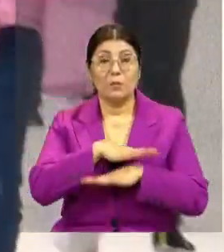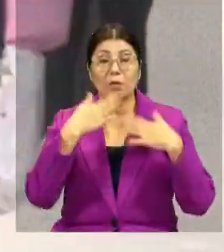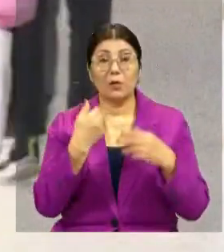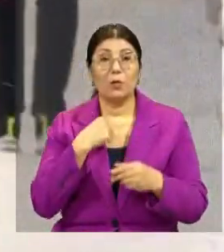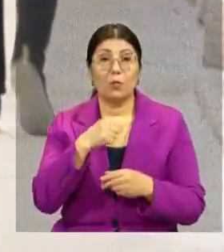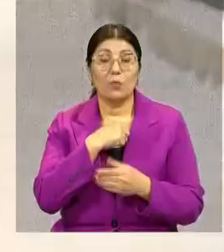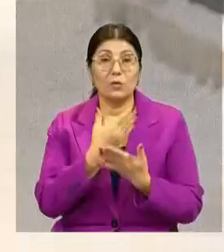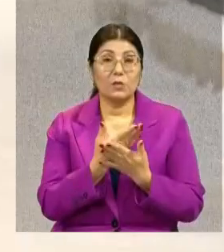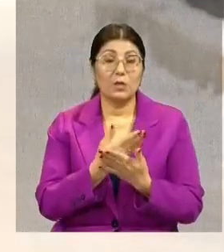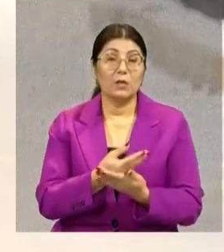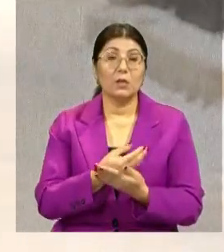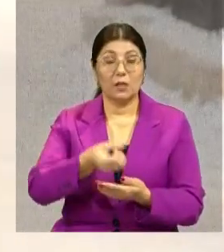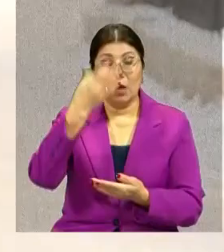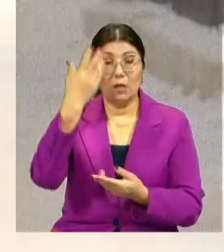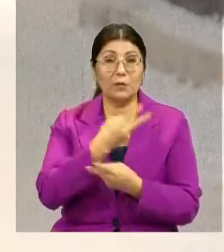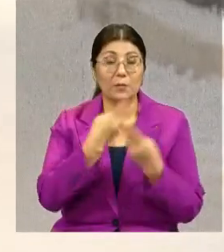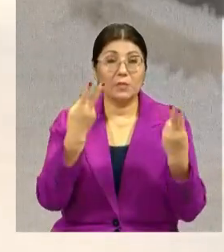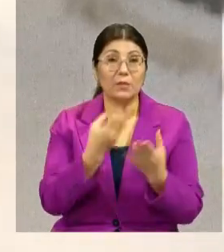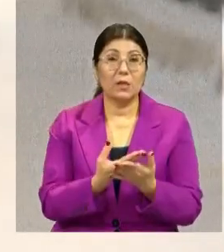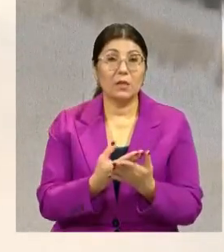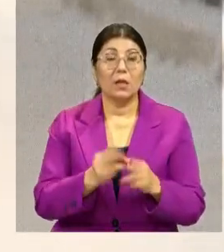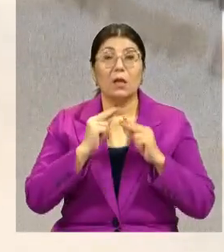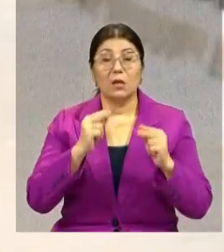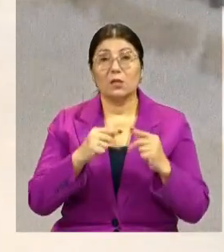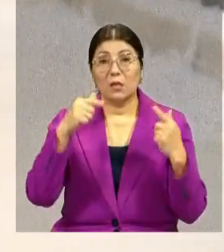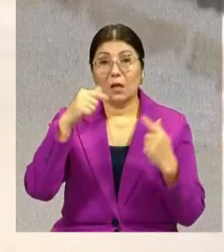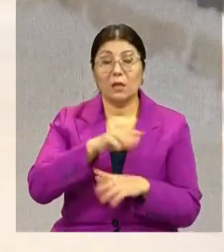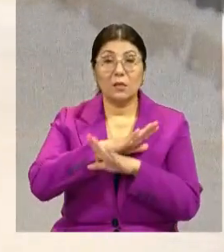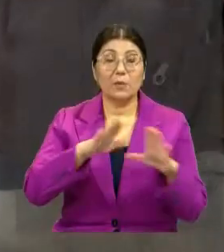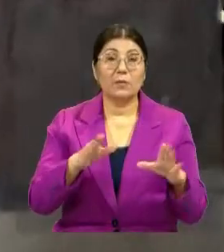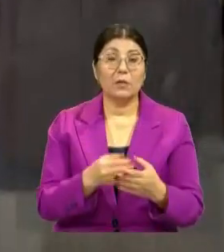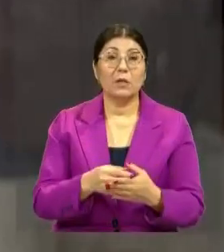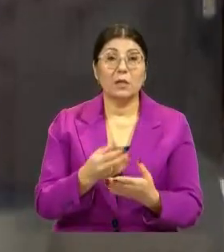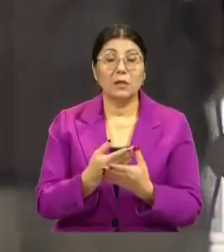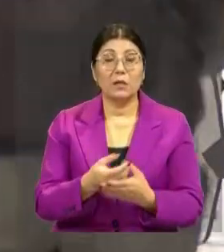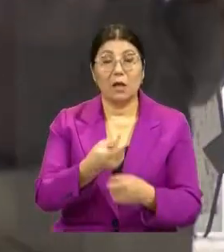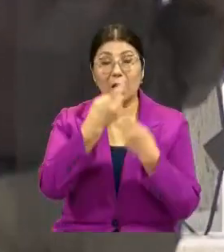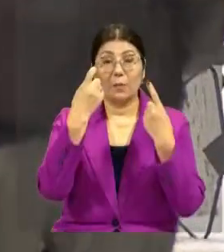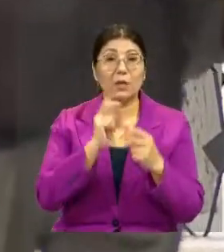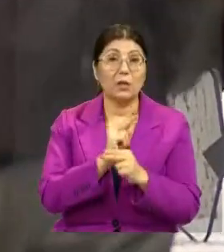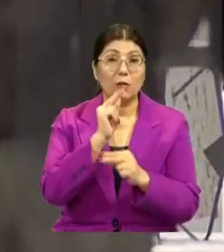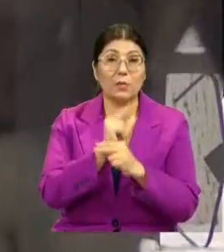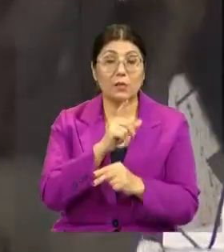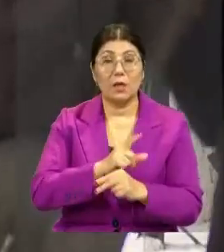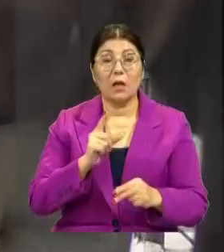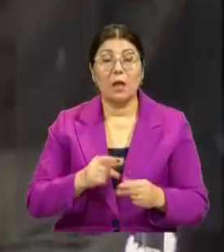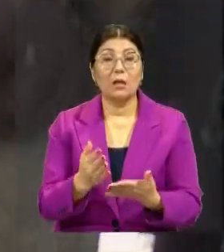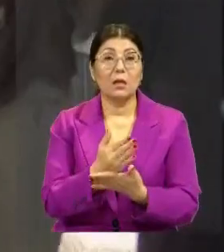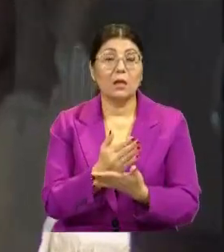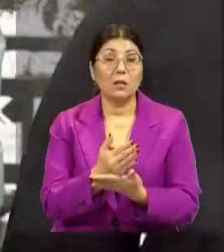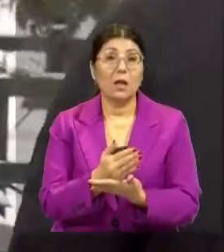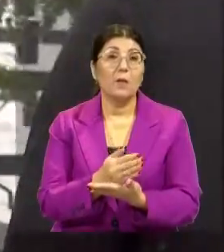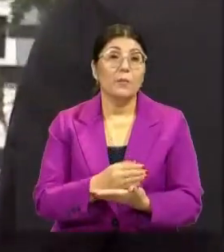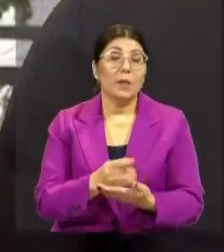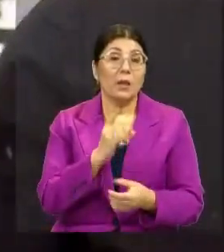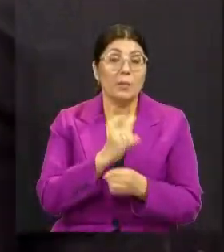өздерін сарапшы ретінде көрсетіп пайдасыз ғана емес, шындыққа жанаспайтын, тіпті зиянды ақпаратты насихаттап халық санасын улауда.